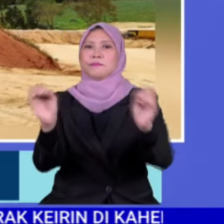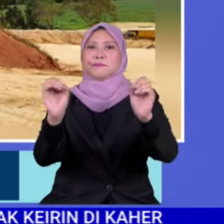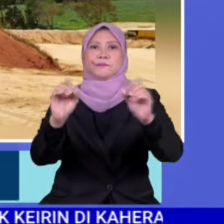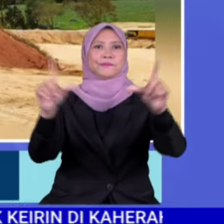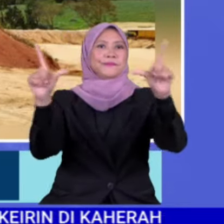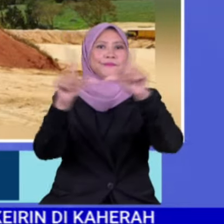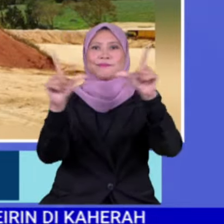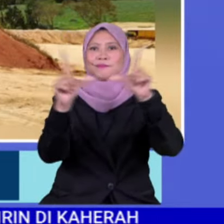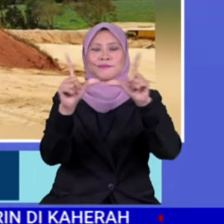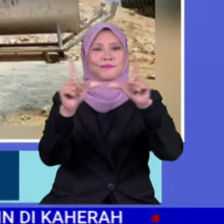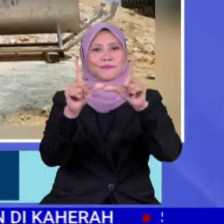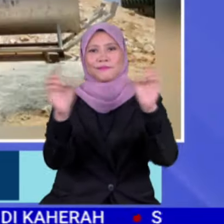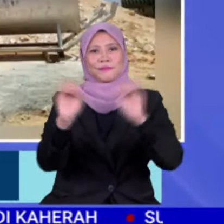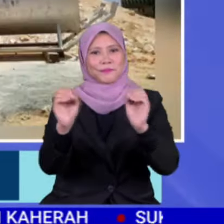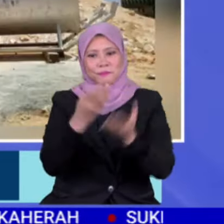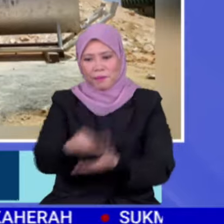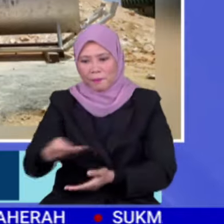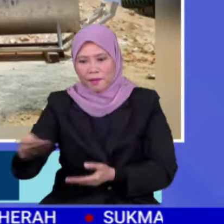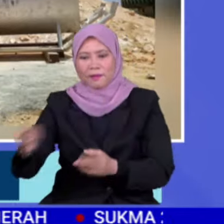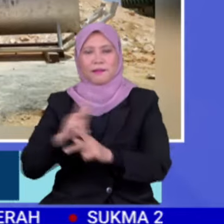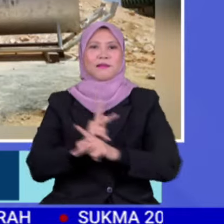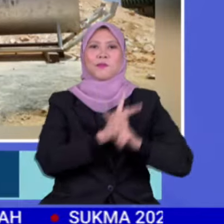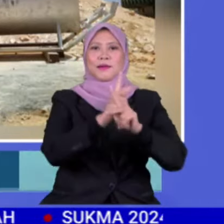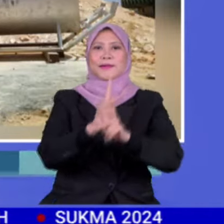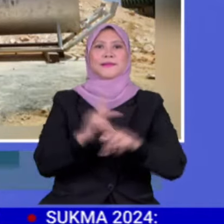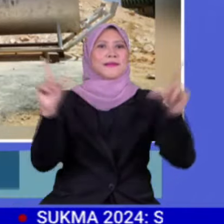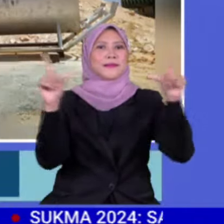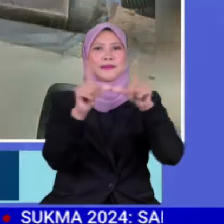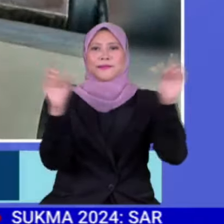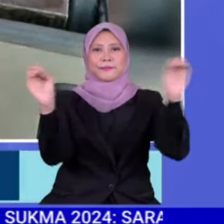memiliki permit dan lesen runcit barang kawalan berkenaan.